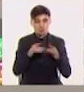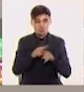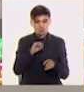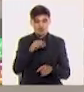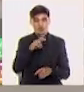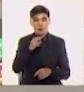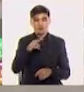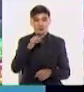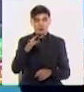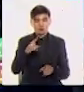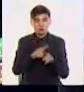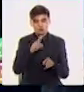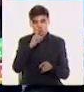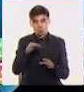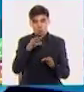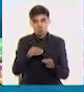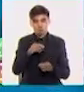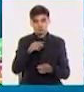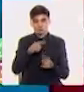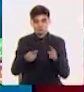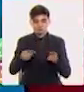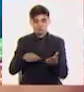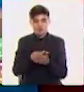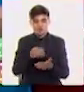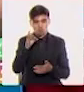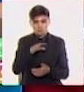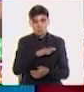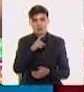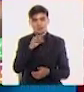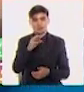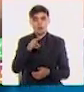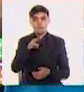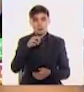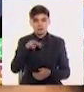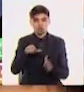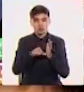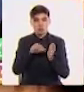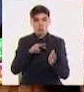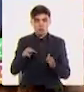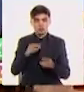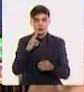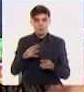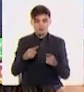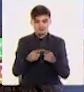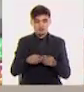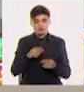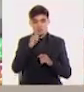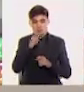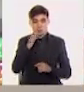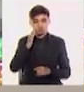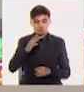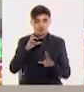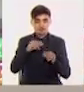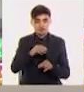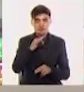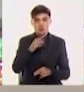атты азамат оның бір жылдық пәтер ақысын төлеп берсе, «Хикмет» қайырымдылық қоры 6 миллионға пәтер алып береміз деп уәде етті. Сондай-ақ Гүлшаттың